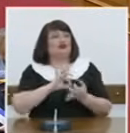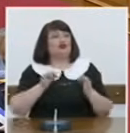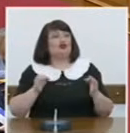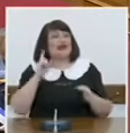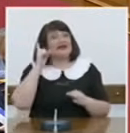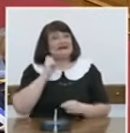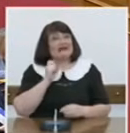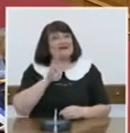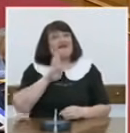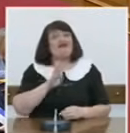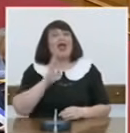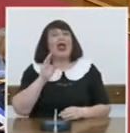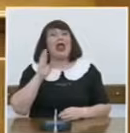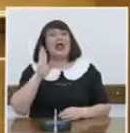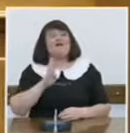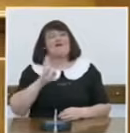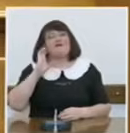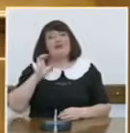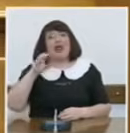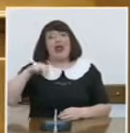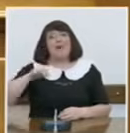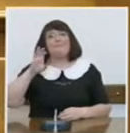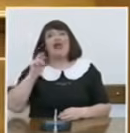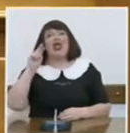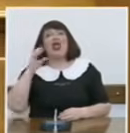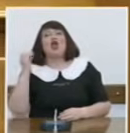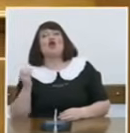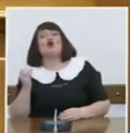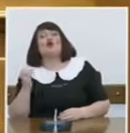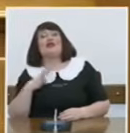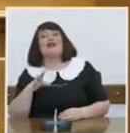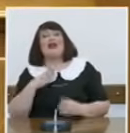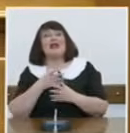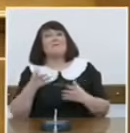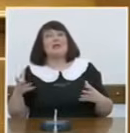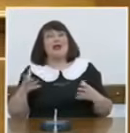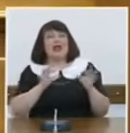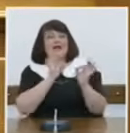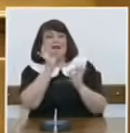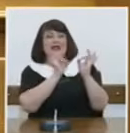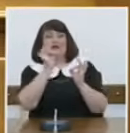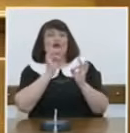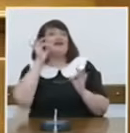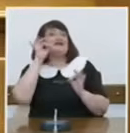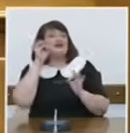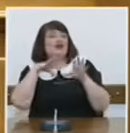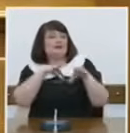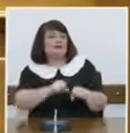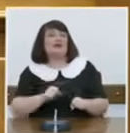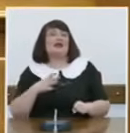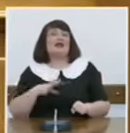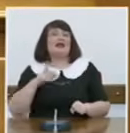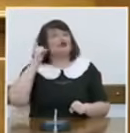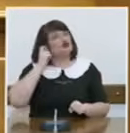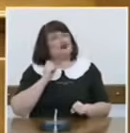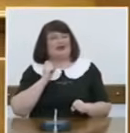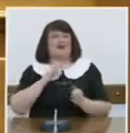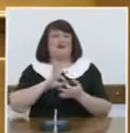κόμμα, διεκδικεί τη Θεσσαλονίκη, την Μεγάλη Μακεδονία, τη διεκδικεί το ΒΜΡΟ. Το ξέρω, έχω γράψει βιβλίο. Για το ΒΜΡΟ